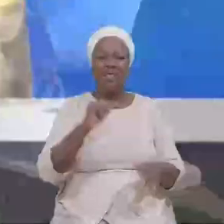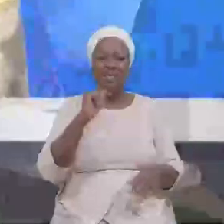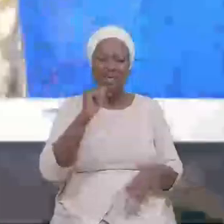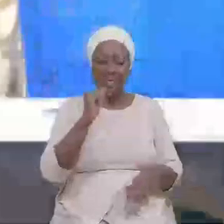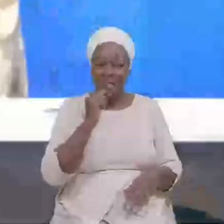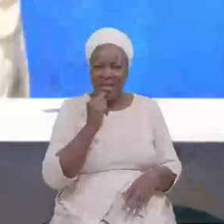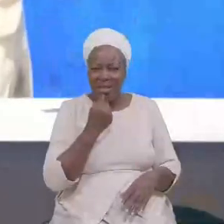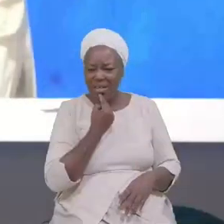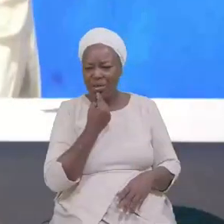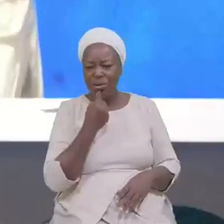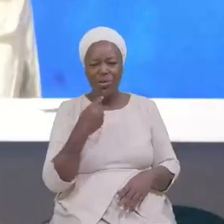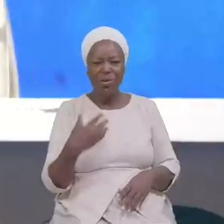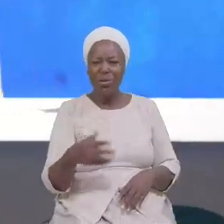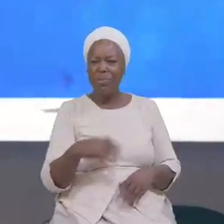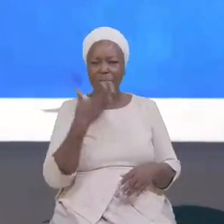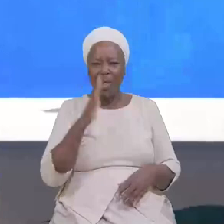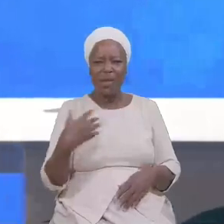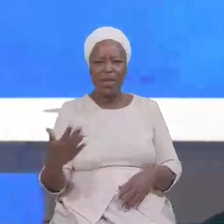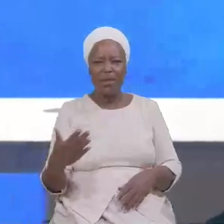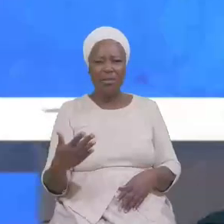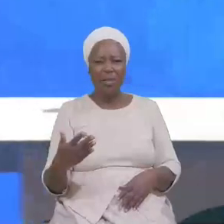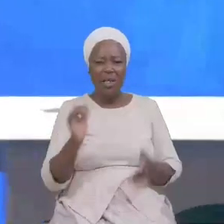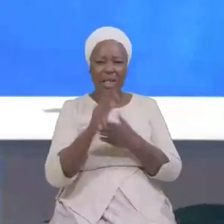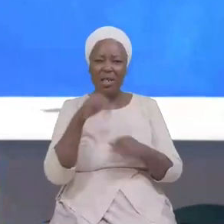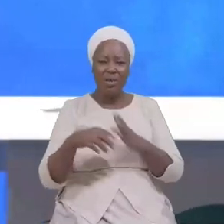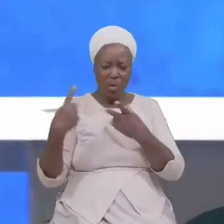sérieusement et de tout cœur dans ta vie.